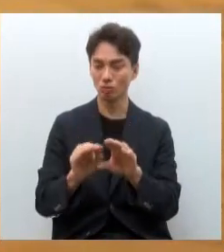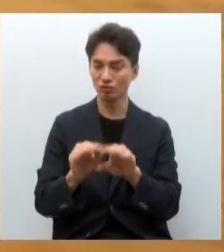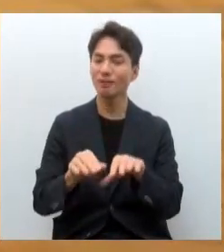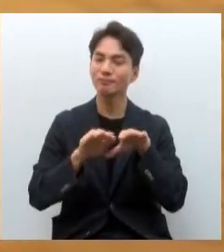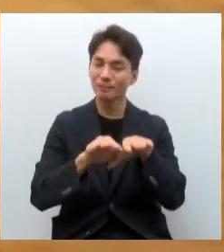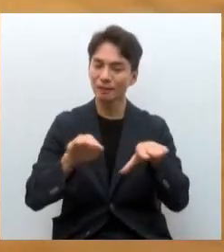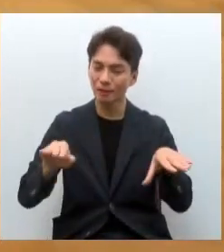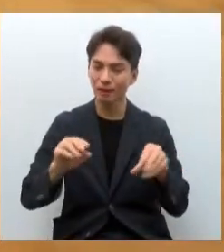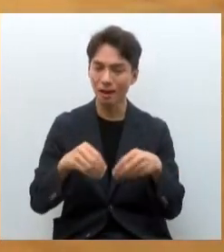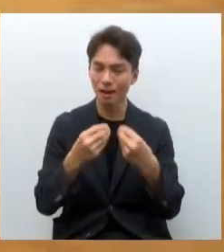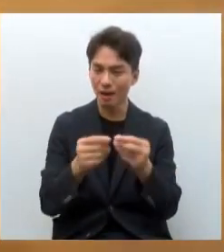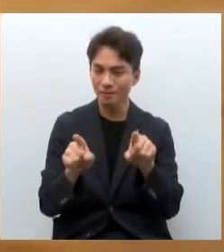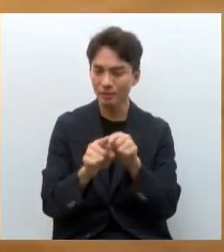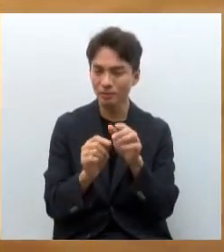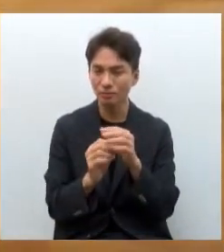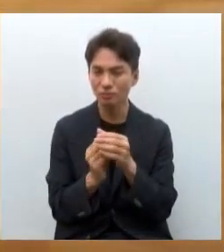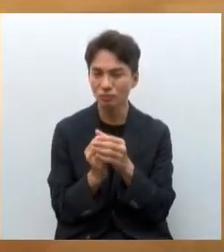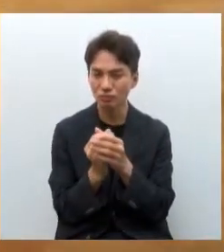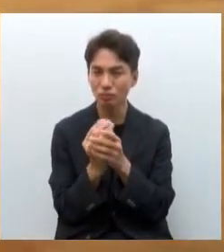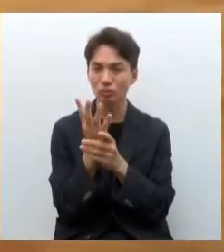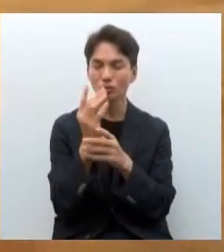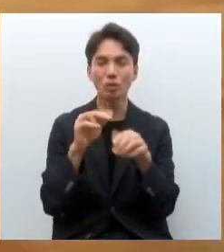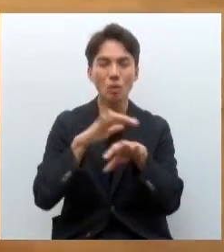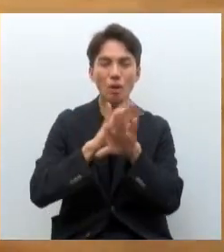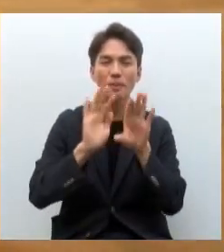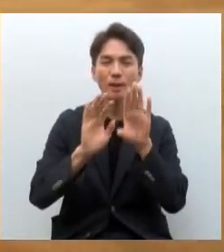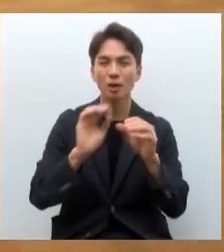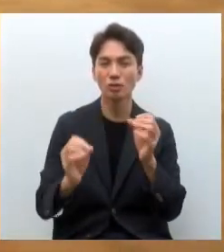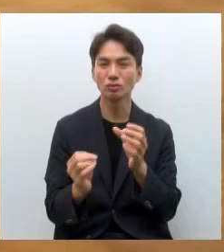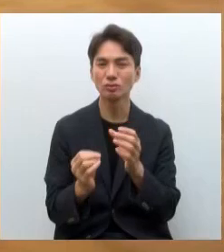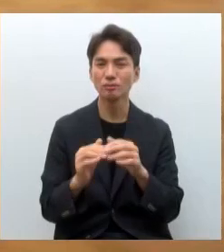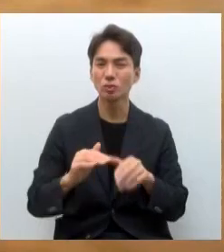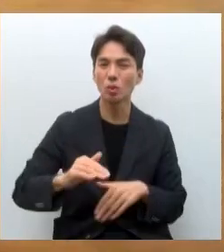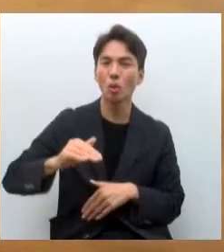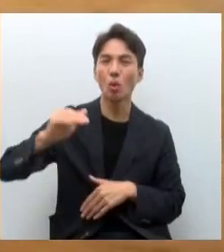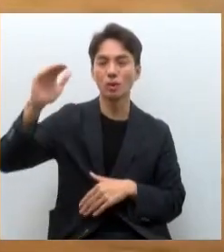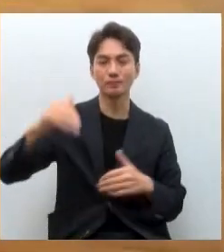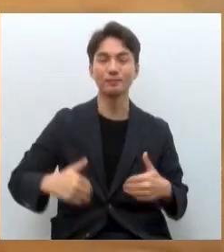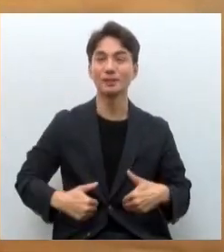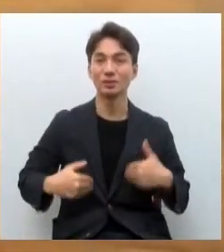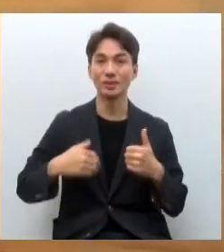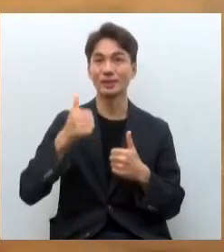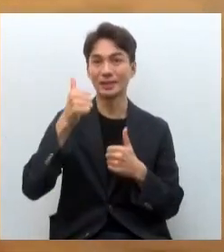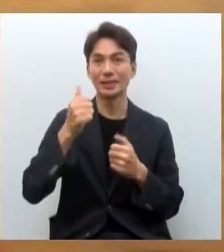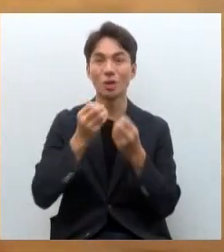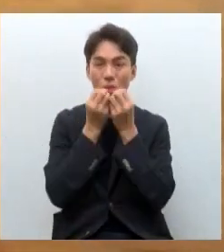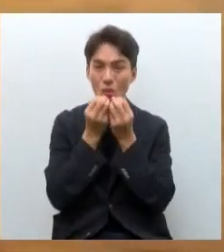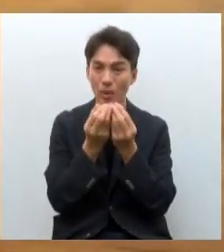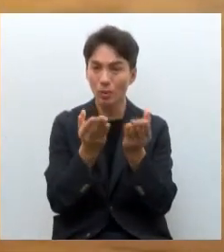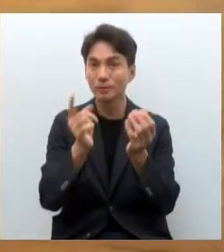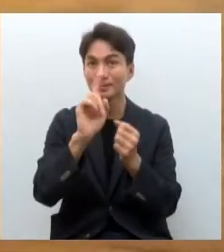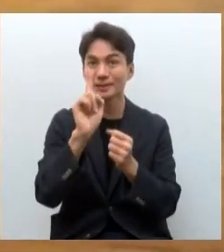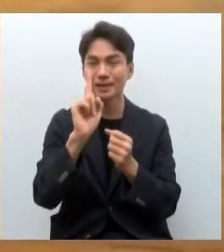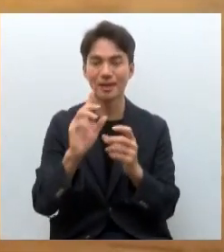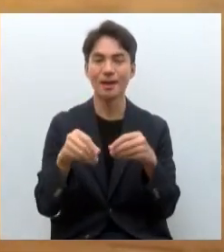ให้เป็นกล้าของพ่อก็ขออวยพรให้กับเด็กเยาวชนต้นกล้าขอให้เป็น